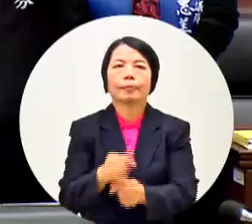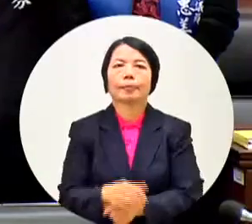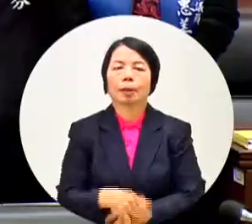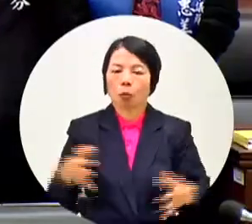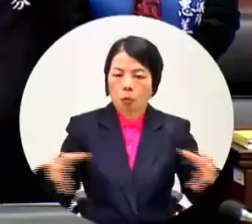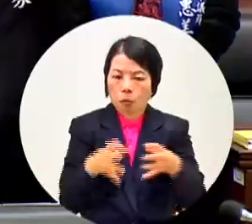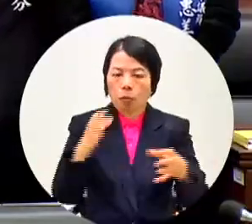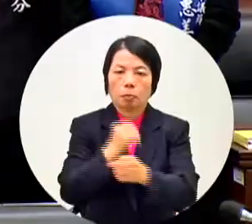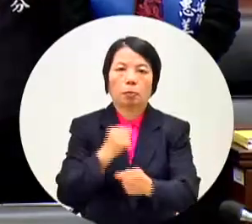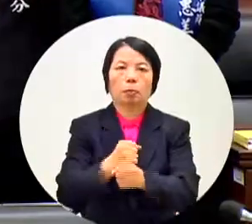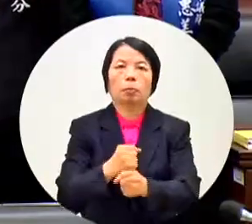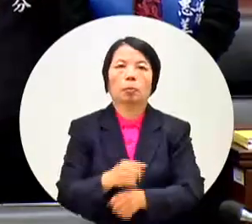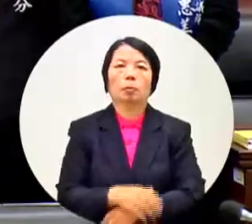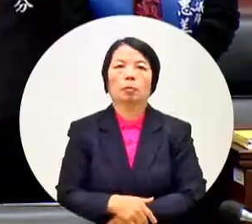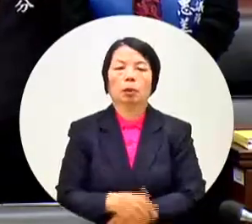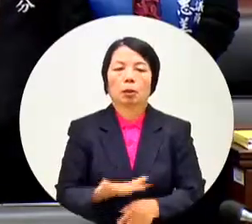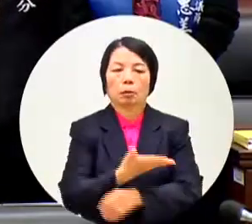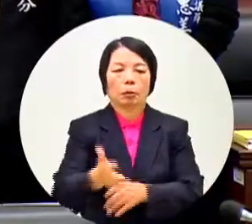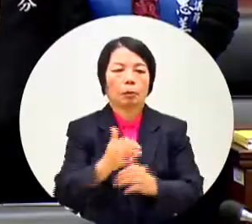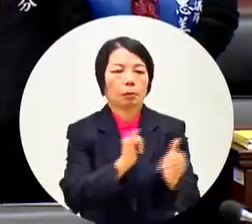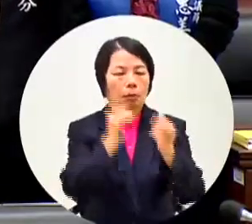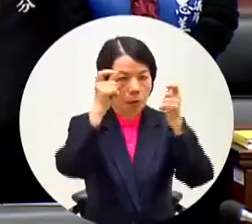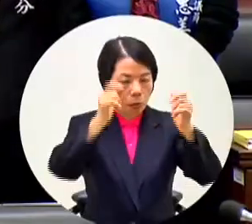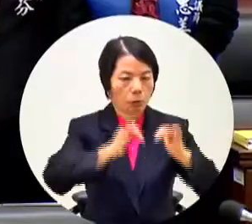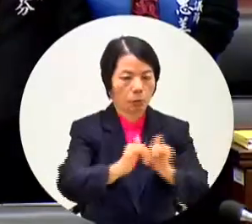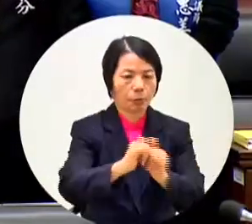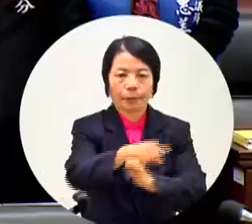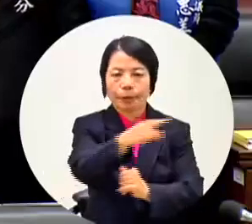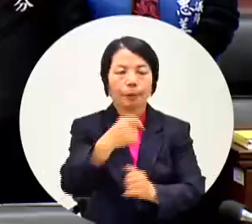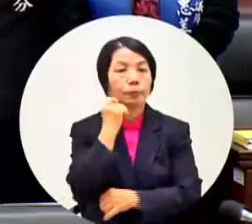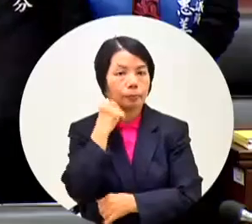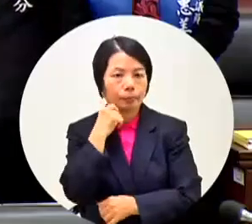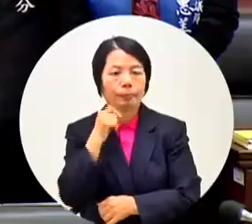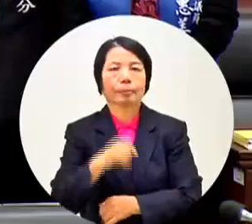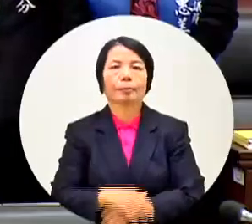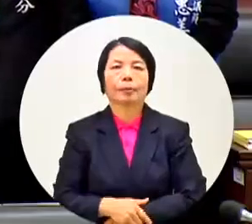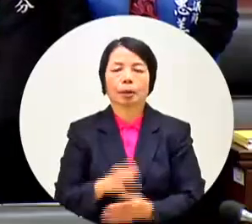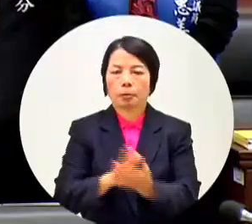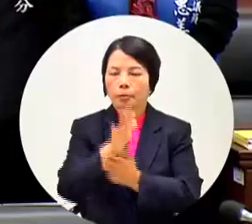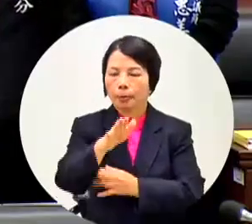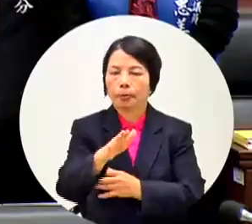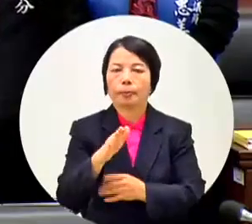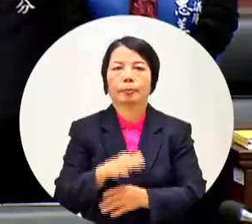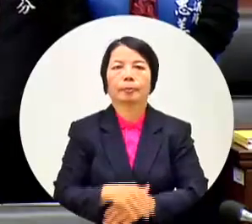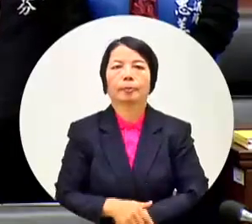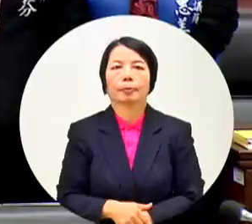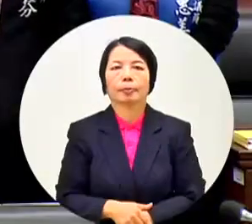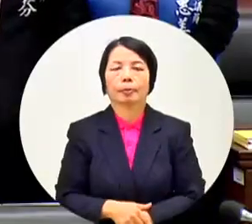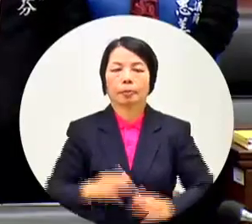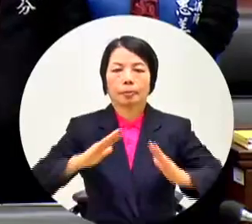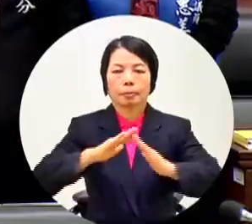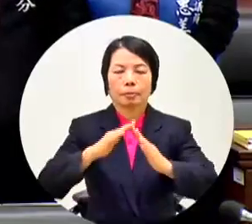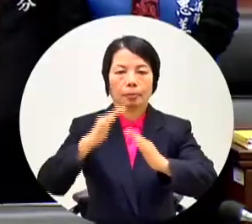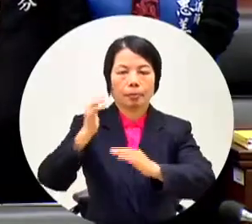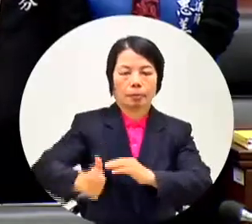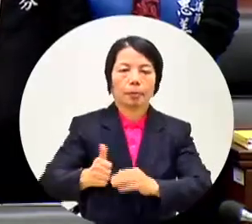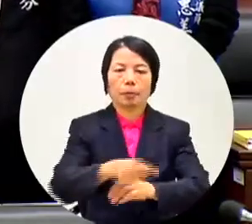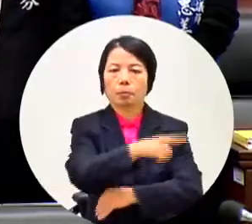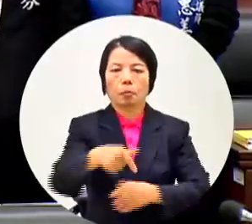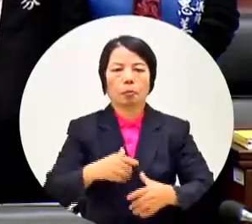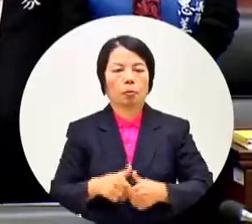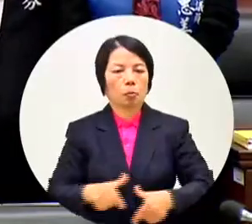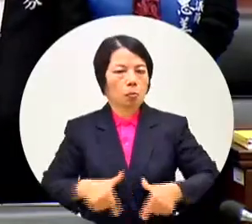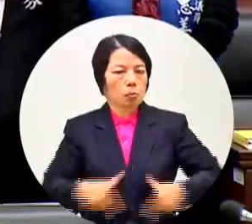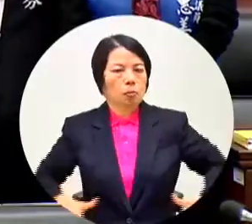市民愿意看到的，我们也希望在未来我们市长能够大刀阔斧的努力往前，我相信